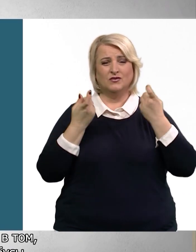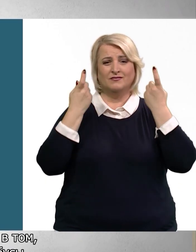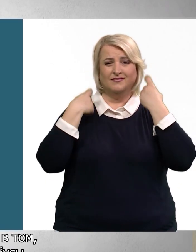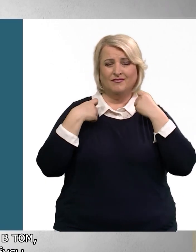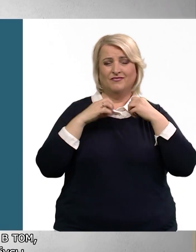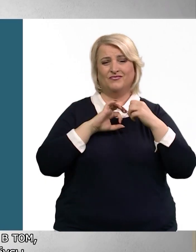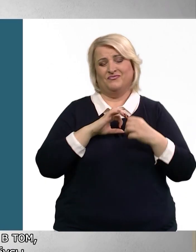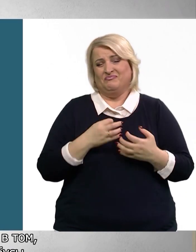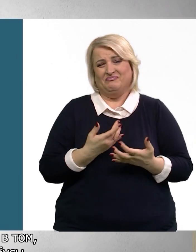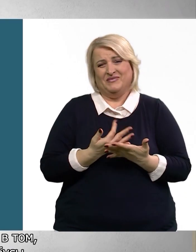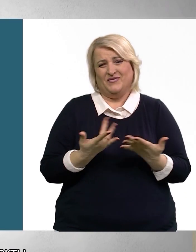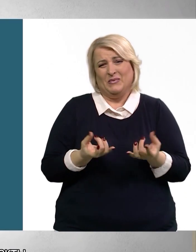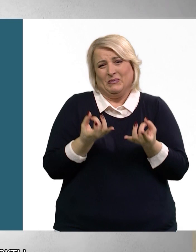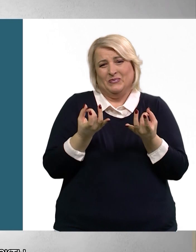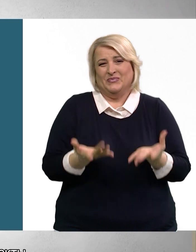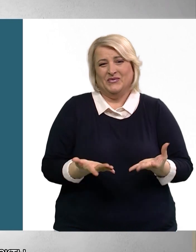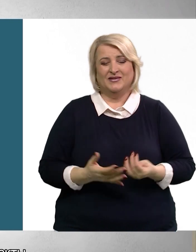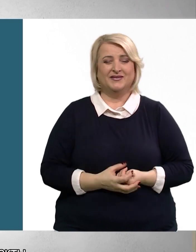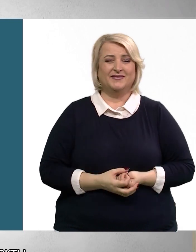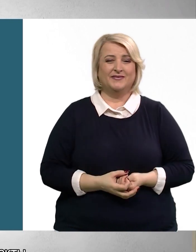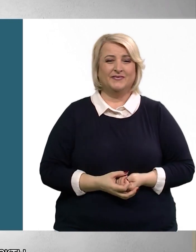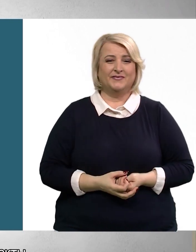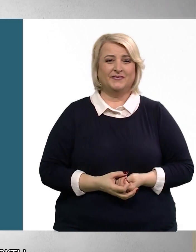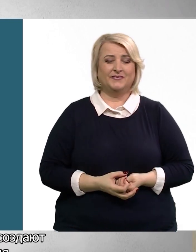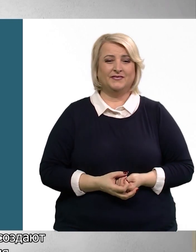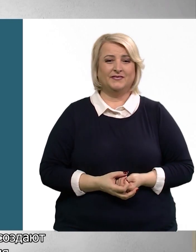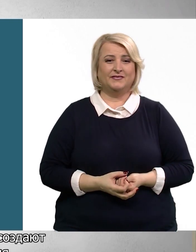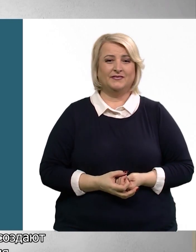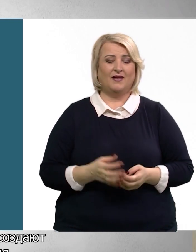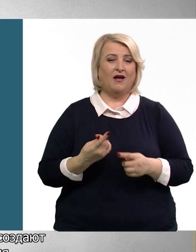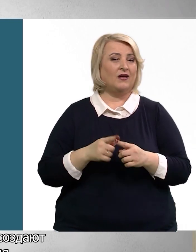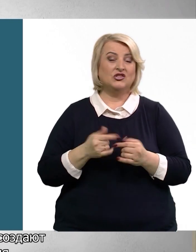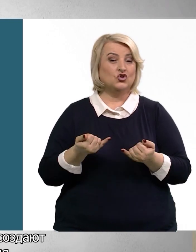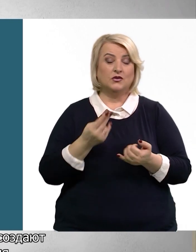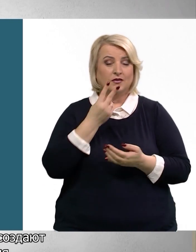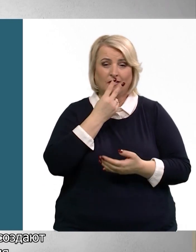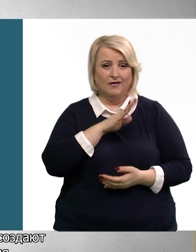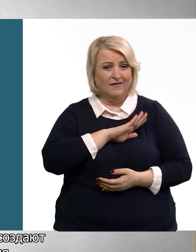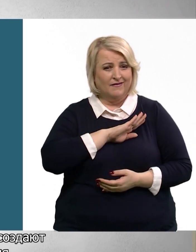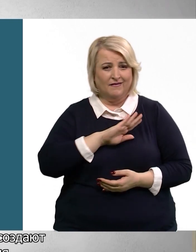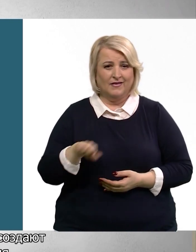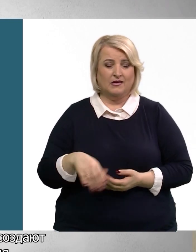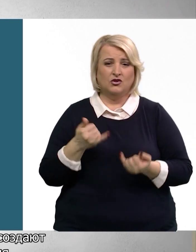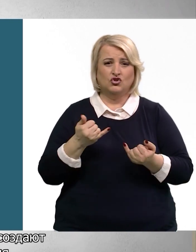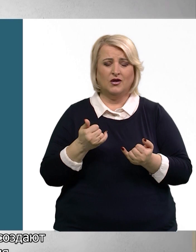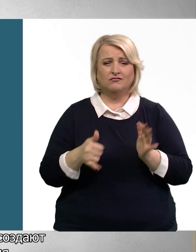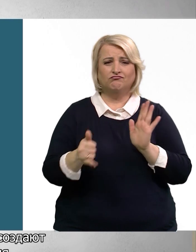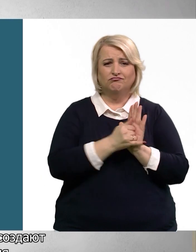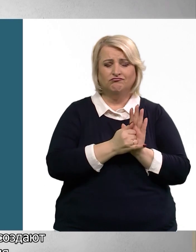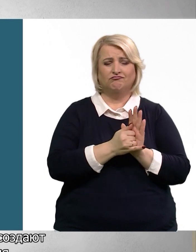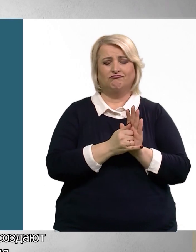bijuterii sau mărgeluțe sau ceva proiecte foarte simple. Astea nu le mai vedem acum. Acum